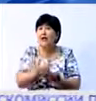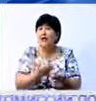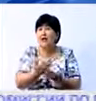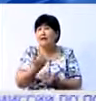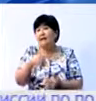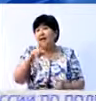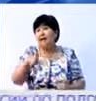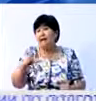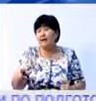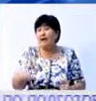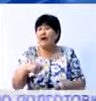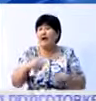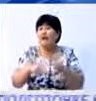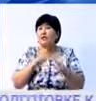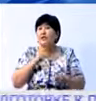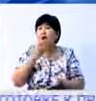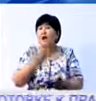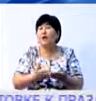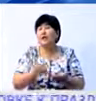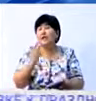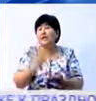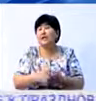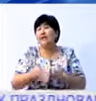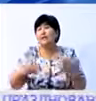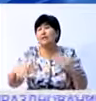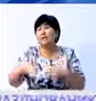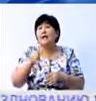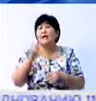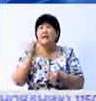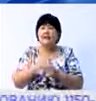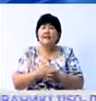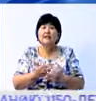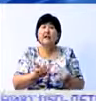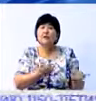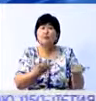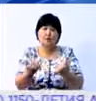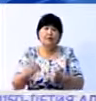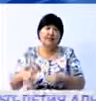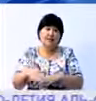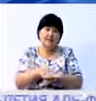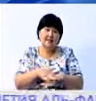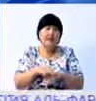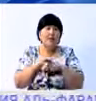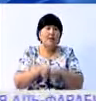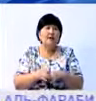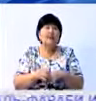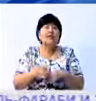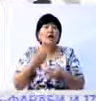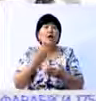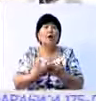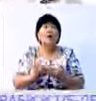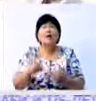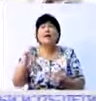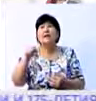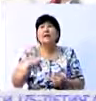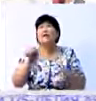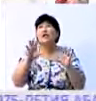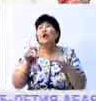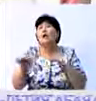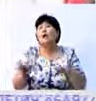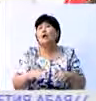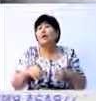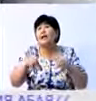для граждан. Очередная консультация состоялась на площадке Центра обслуживания населения. В проведении консультации в рамках недели основного закона